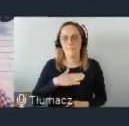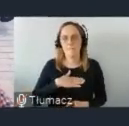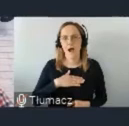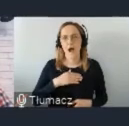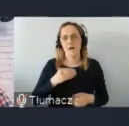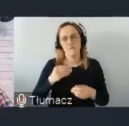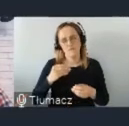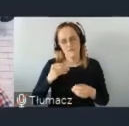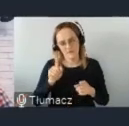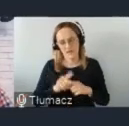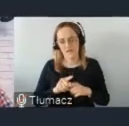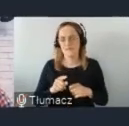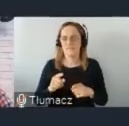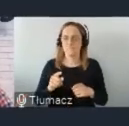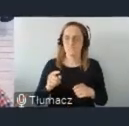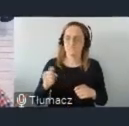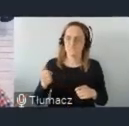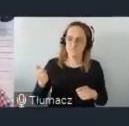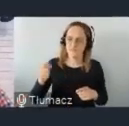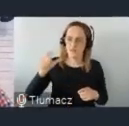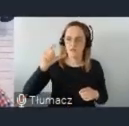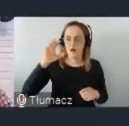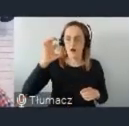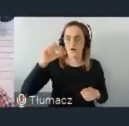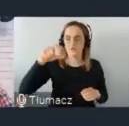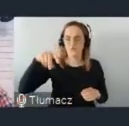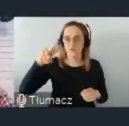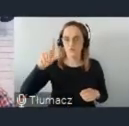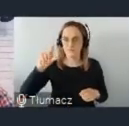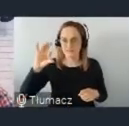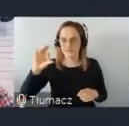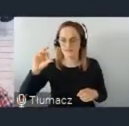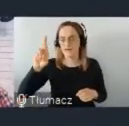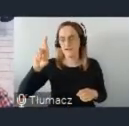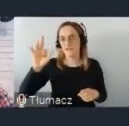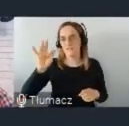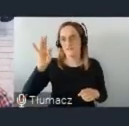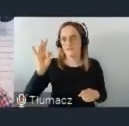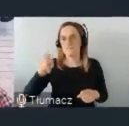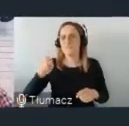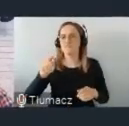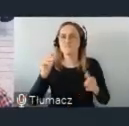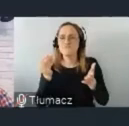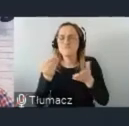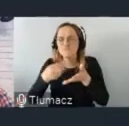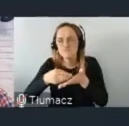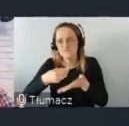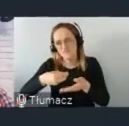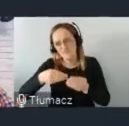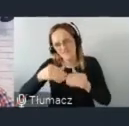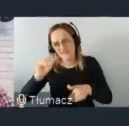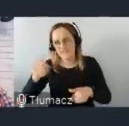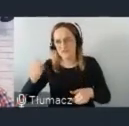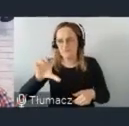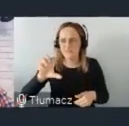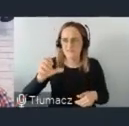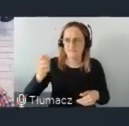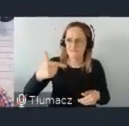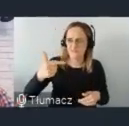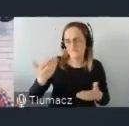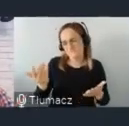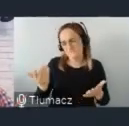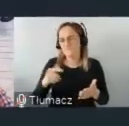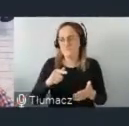więcej zapłacić, 1500, 2003, w zależności od wersji. A po prawej stronie mojej prezentacji widzicie coś, co jest